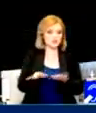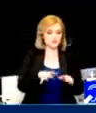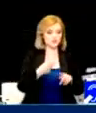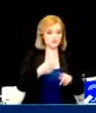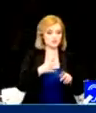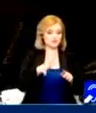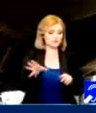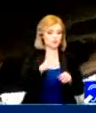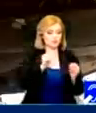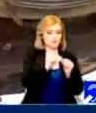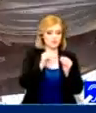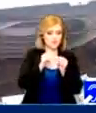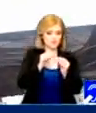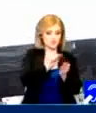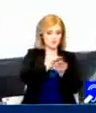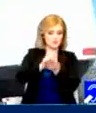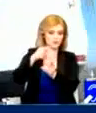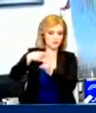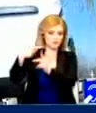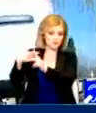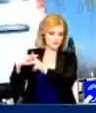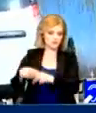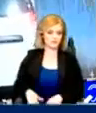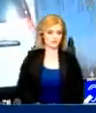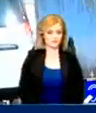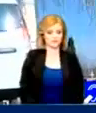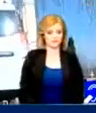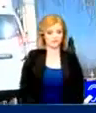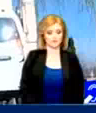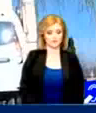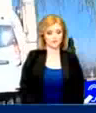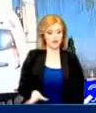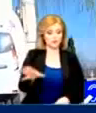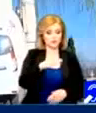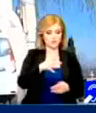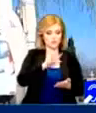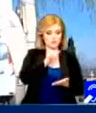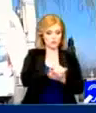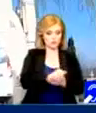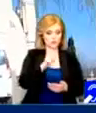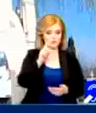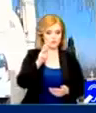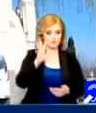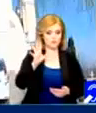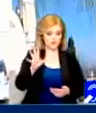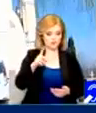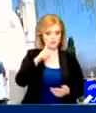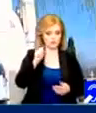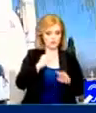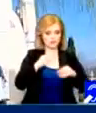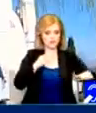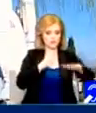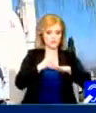10 cimitire din Chișinău, care se întind pe o suprafață de 135 de hectare. Sărbătoarea de Paștele Blajinilor va avea loc